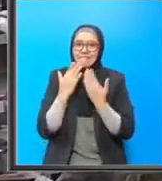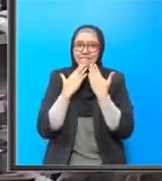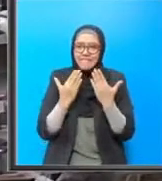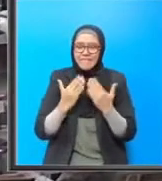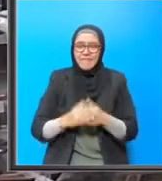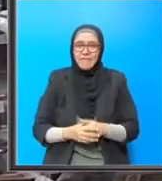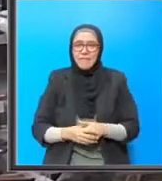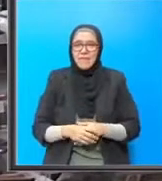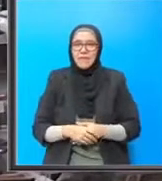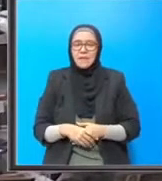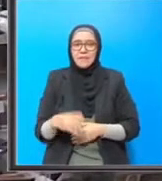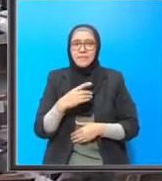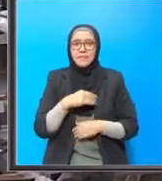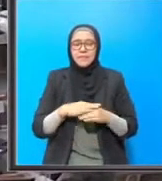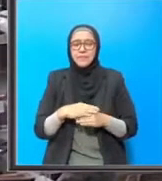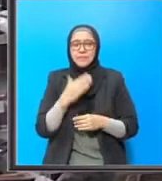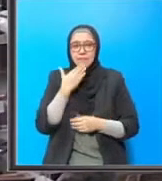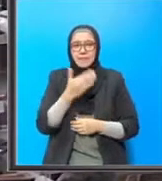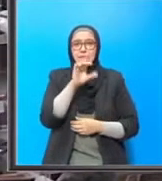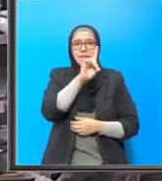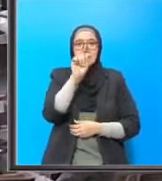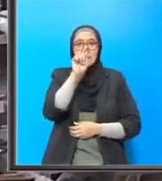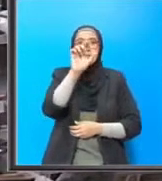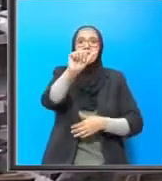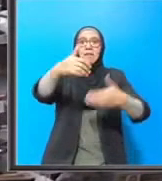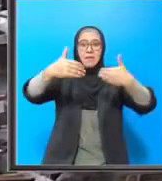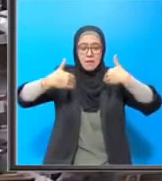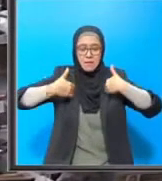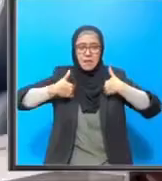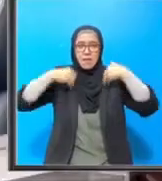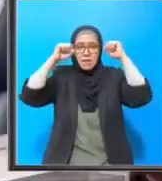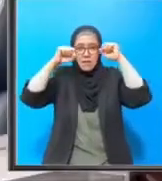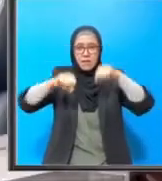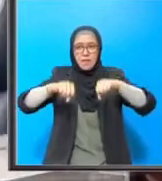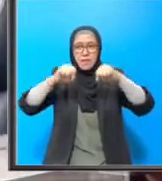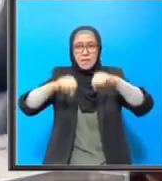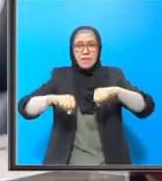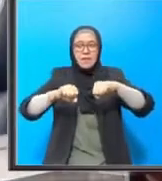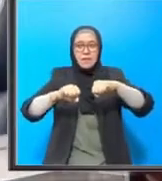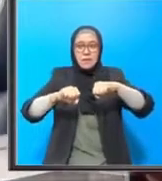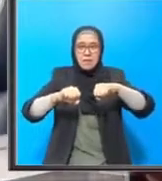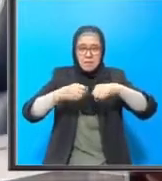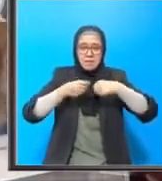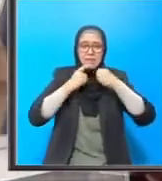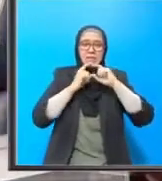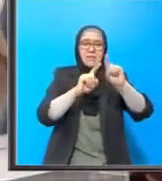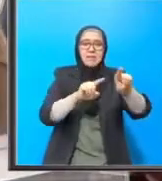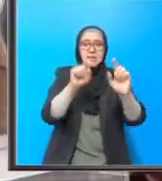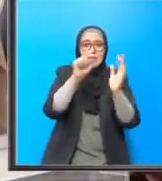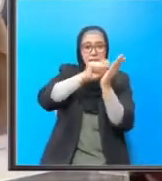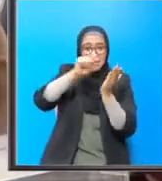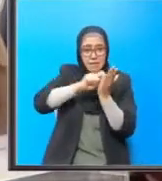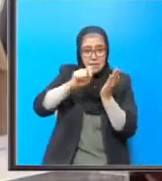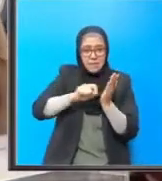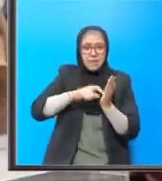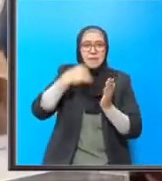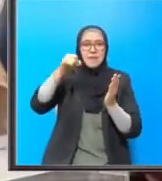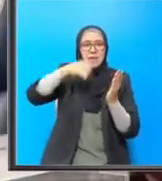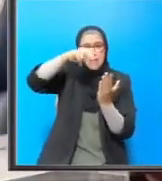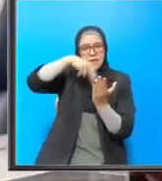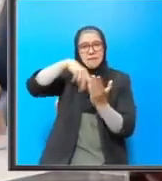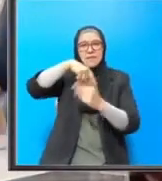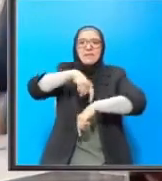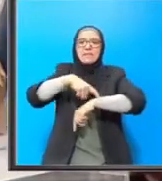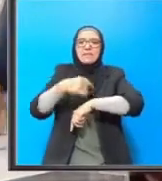masih ada data-data semua aja kita akan bagi secara betul Desa tidak masuk masuk tidak mengizinkan aja